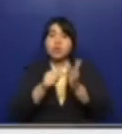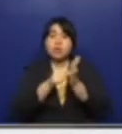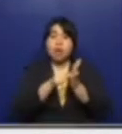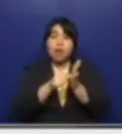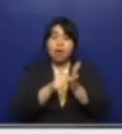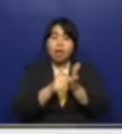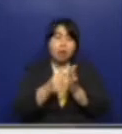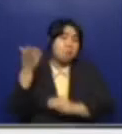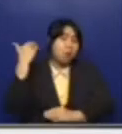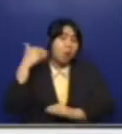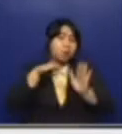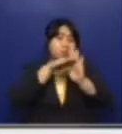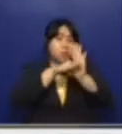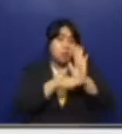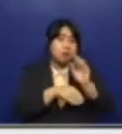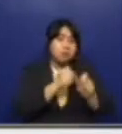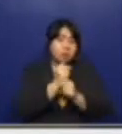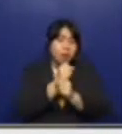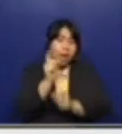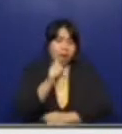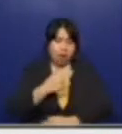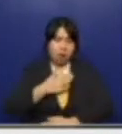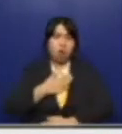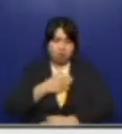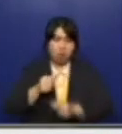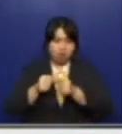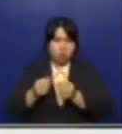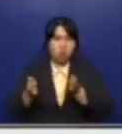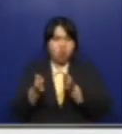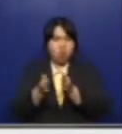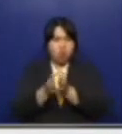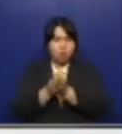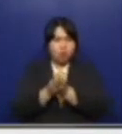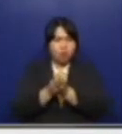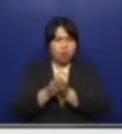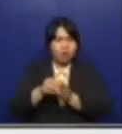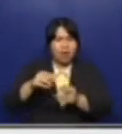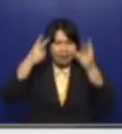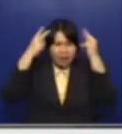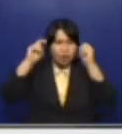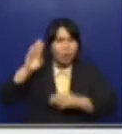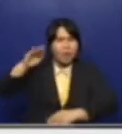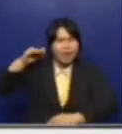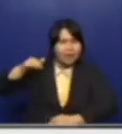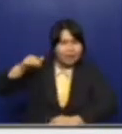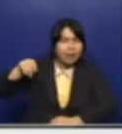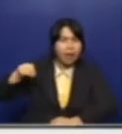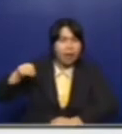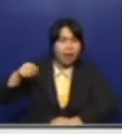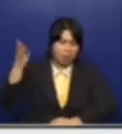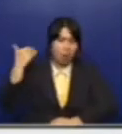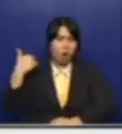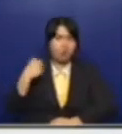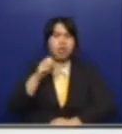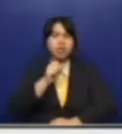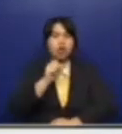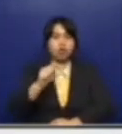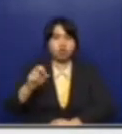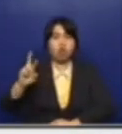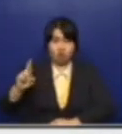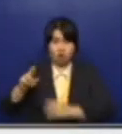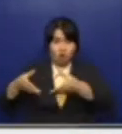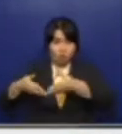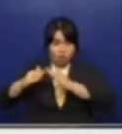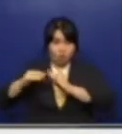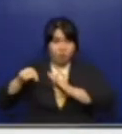เนินการมาเนี่ยผมก็เคยอยู่กับท่านบรรหารท่านตั้งสสรขึ้นมาพอท่านตั้งขึ้นมา